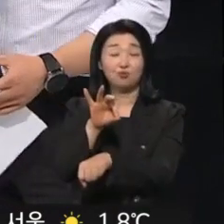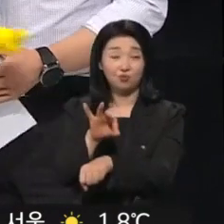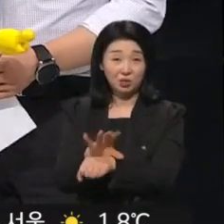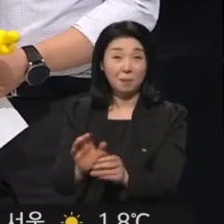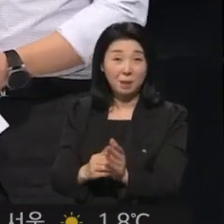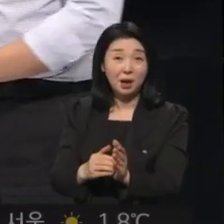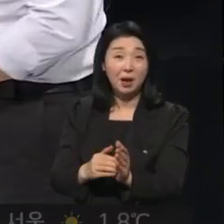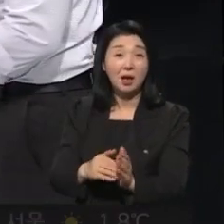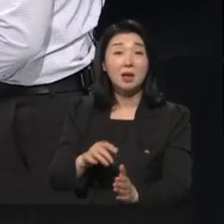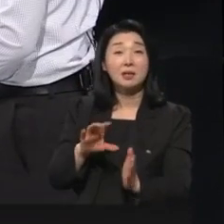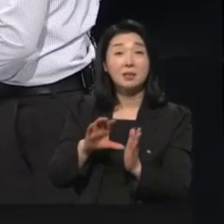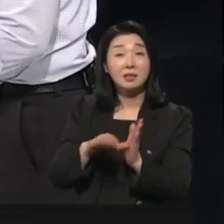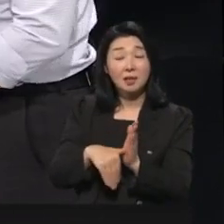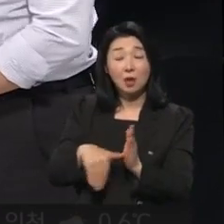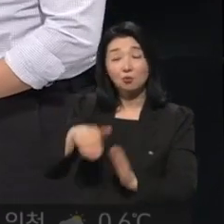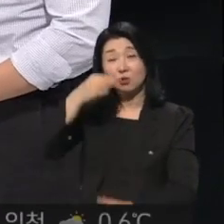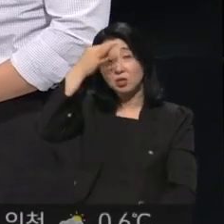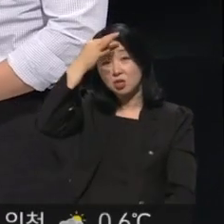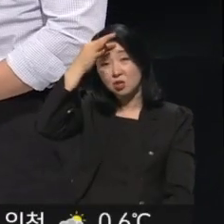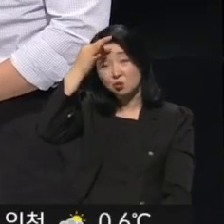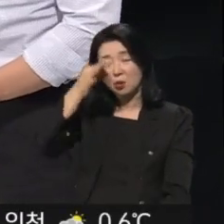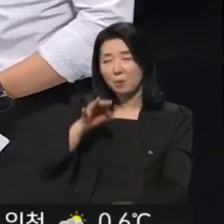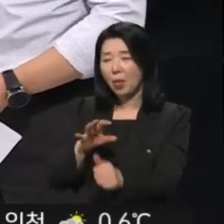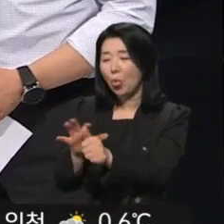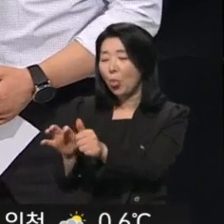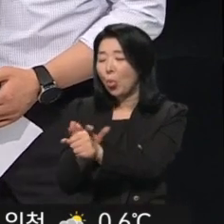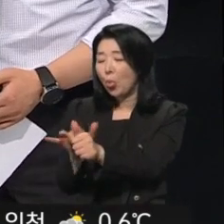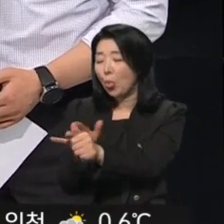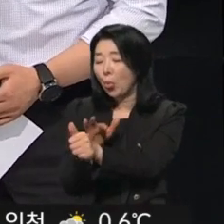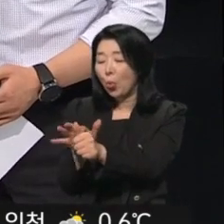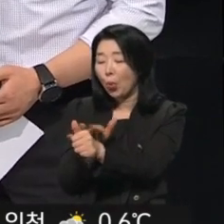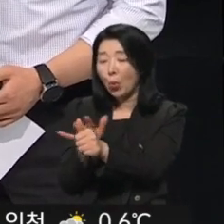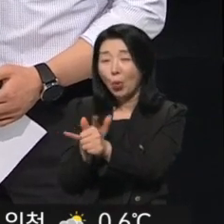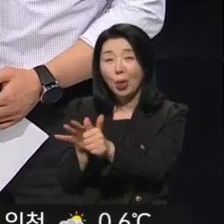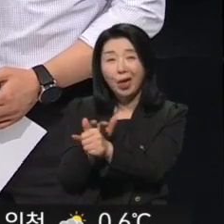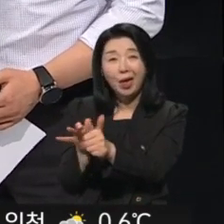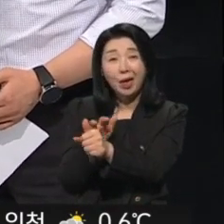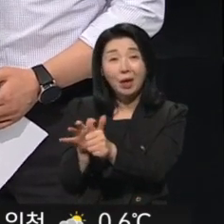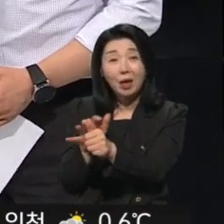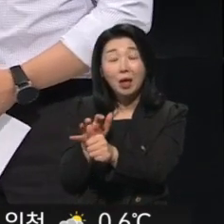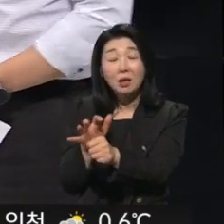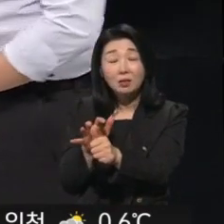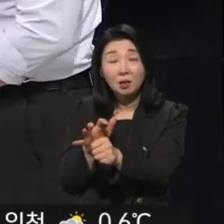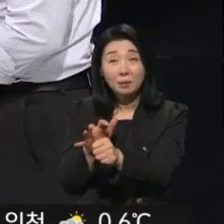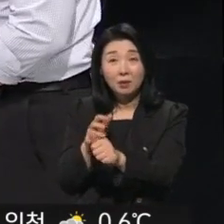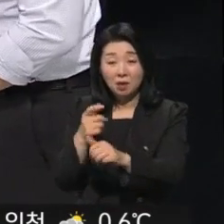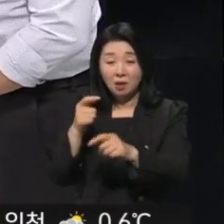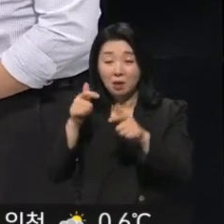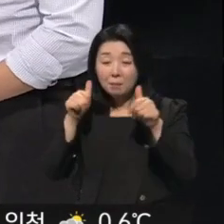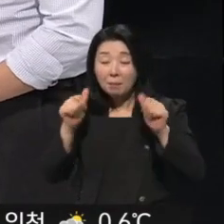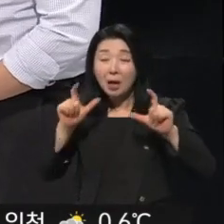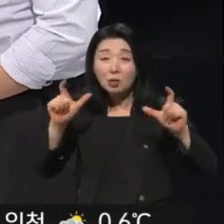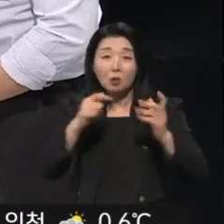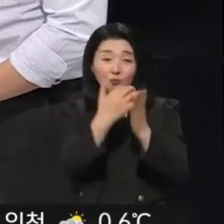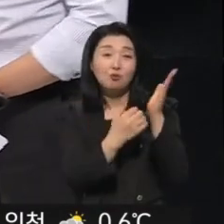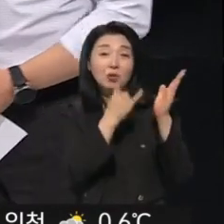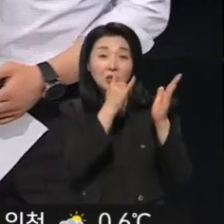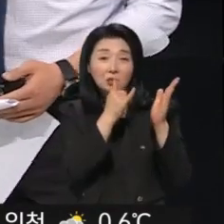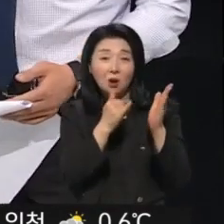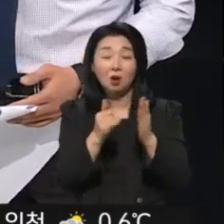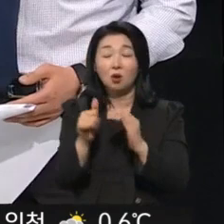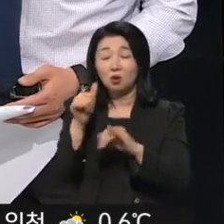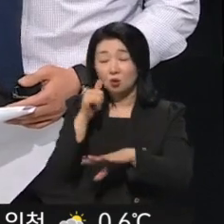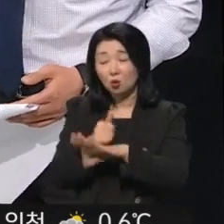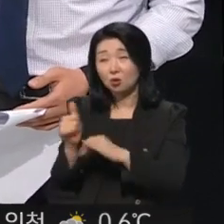매도 시점에 우리 기술은 작전 세력이 개입한 종목이라는 사실이 판결문에 나와 있다. 따라서 김 여사는 주가